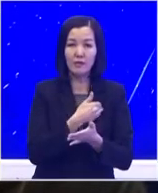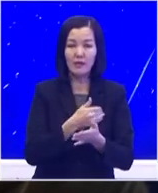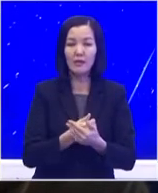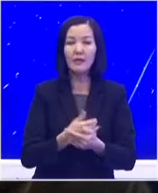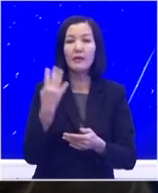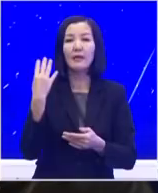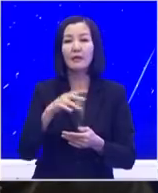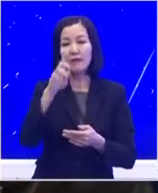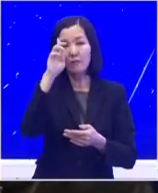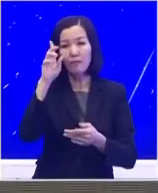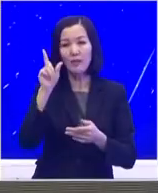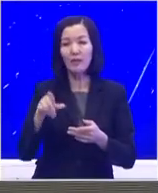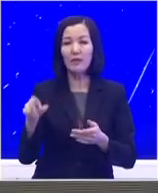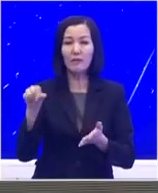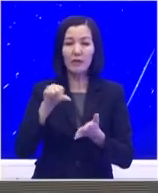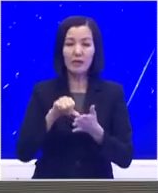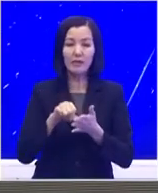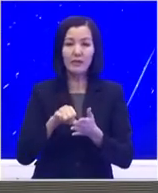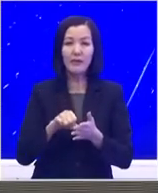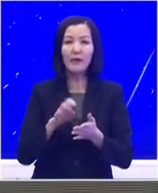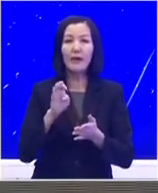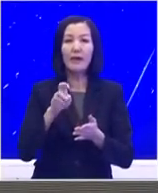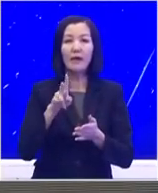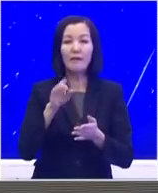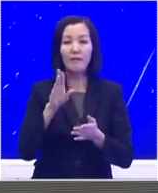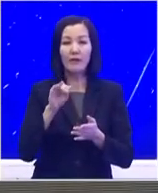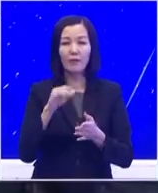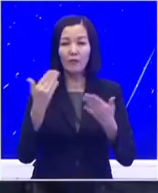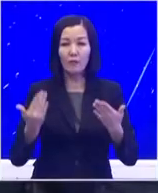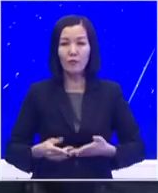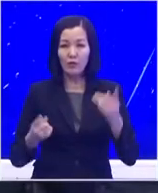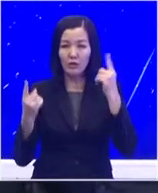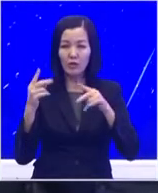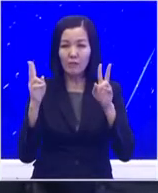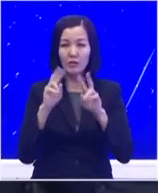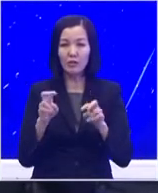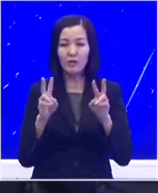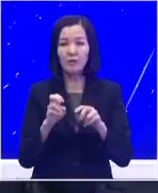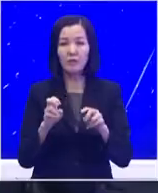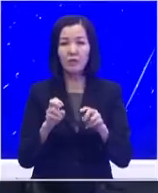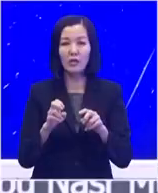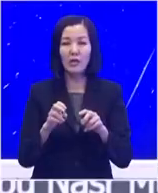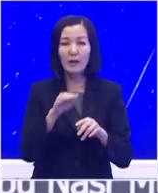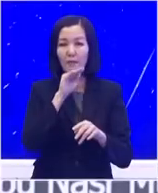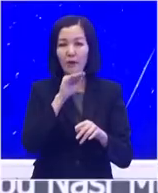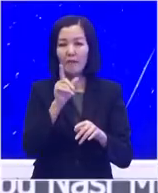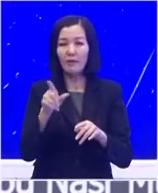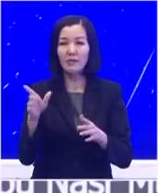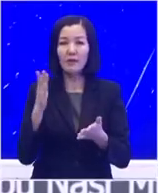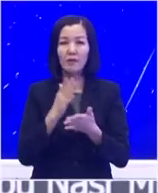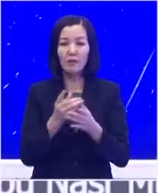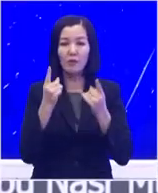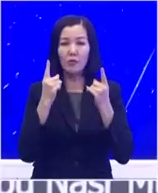40-тан астам мемлекет өкілі қатысты. Олардың ішінде Әл-Фарабидің өмір жолы мен шығармашылығын зерттеп жүрген белгілі ғалымдар да бар. Өйткені ұлы